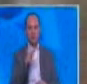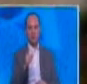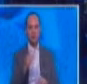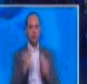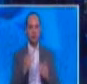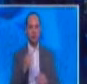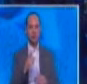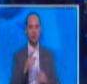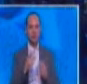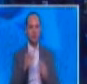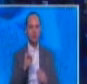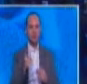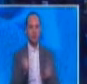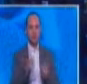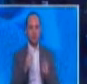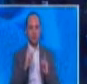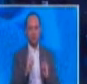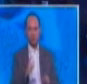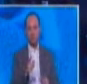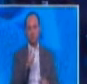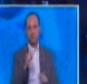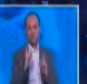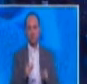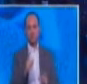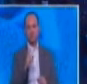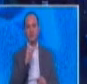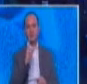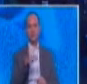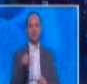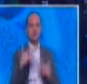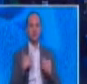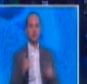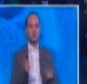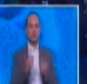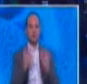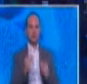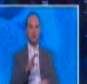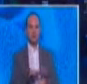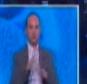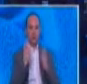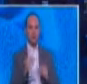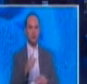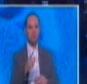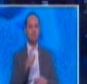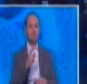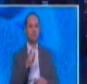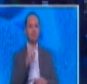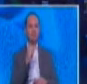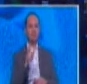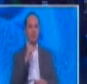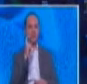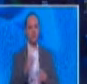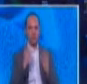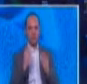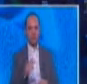de tabii daha yoğun olduğunuz bir dönem bu dönem. Sizler sağlık çalışanları olarak, doktorlar olarak